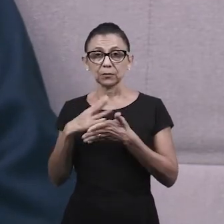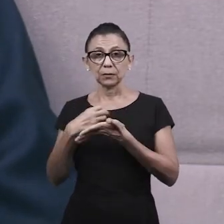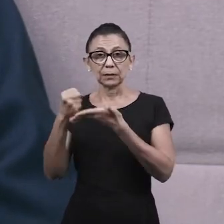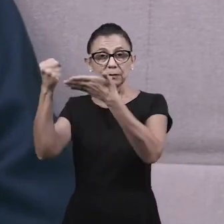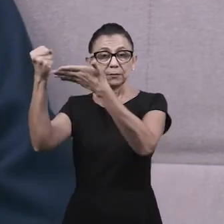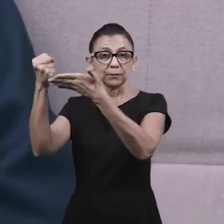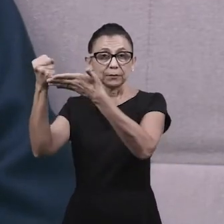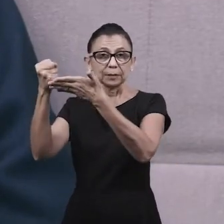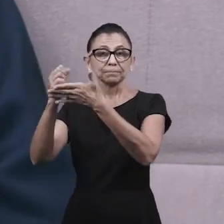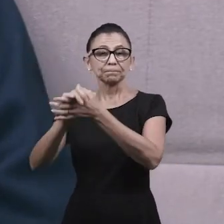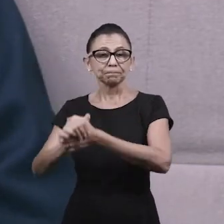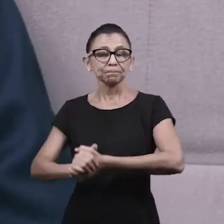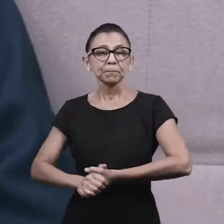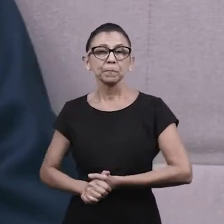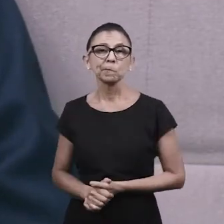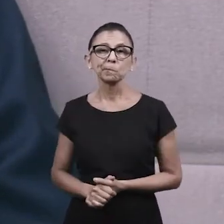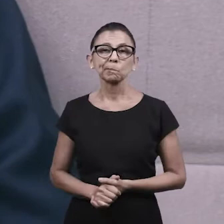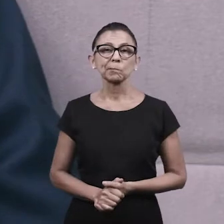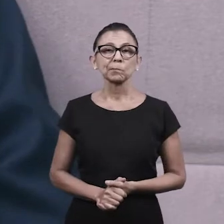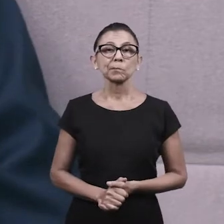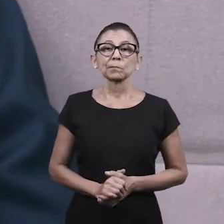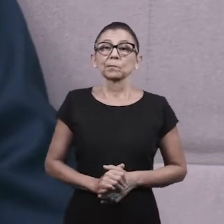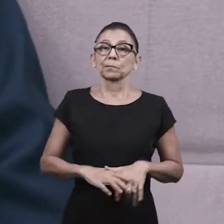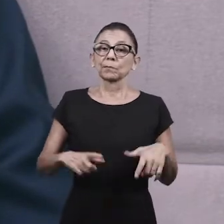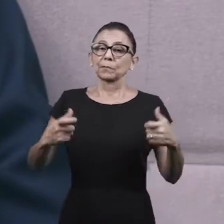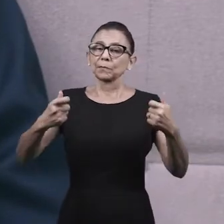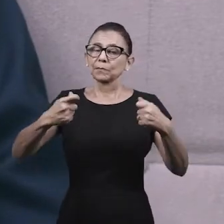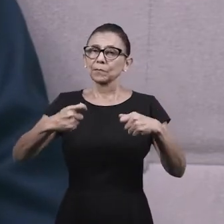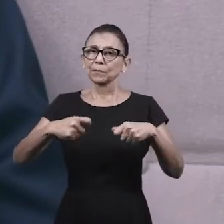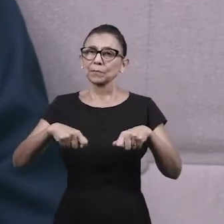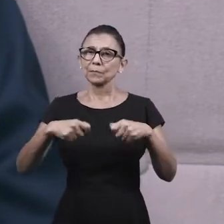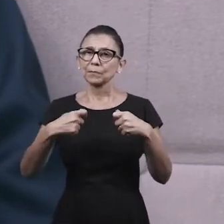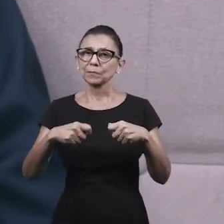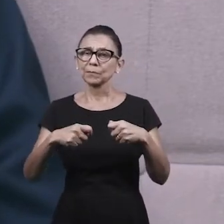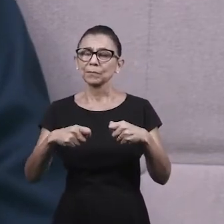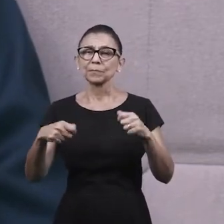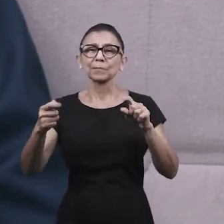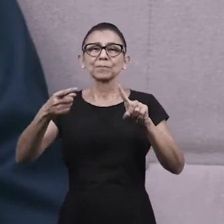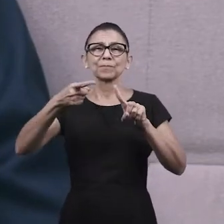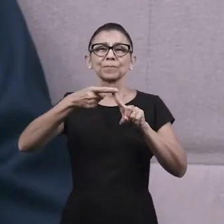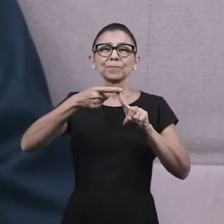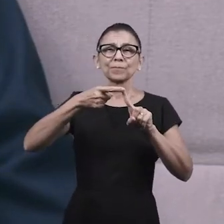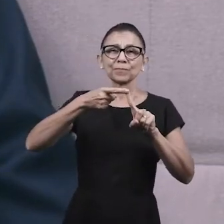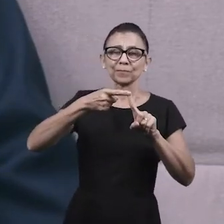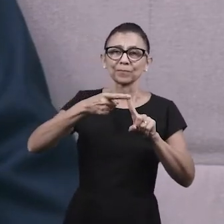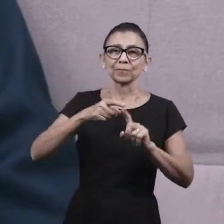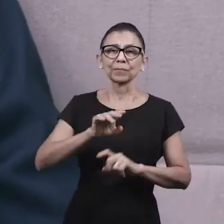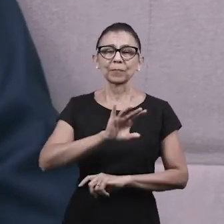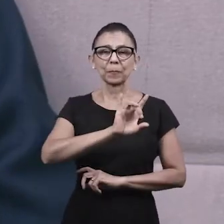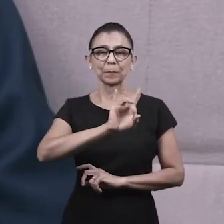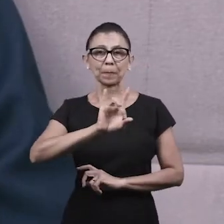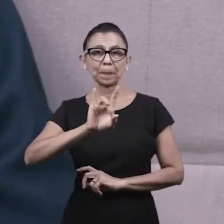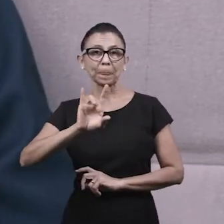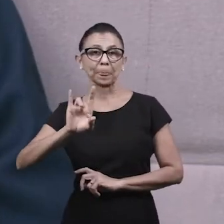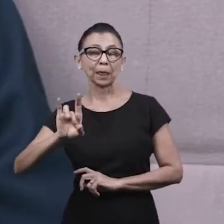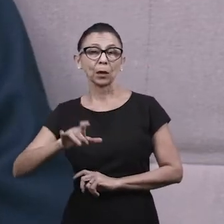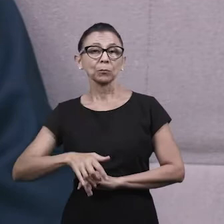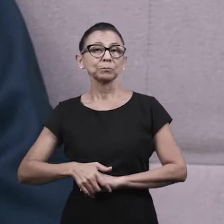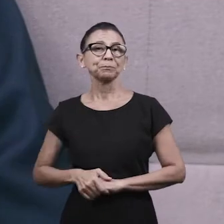il est essentiel que chacun de nous, nous soyons prêts pour le retour du Seigneur